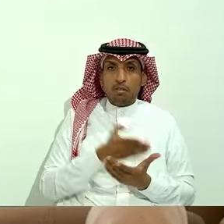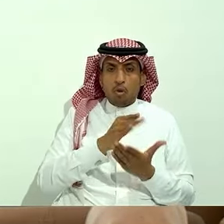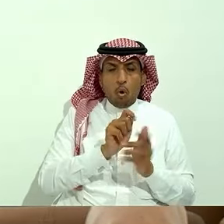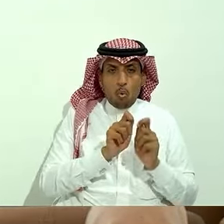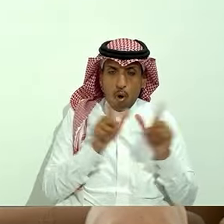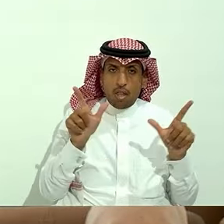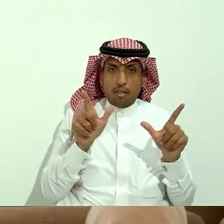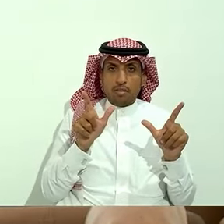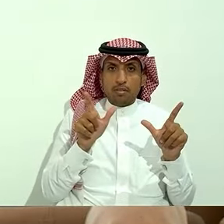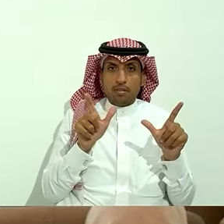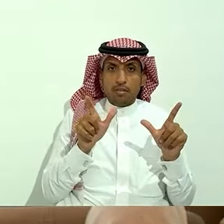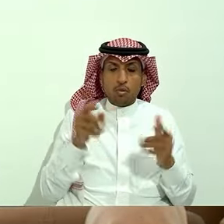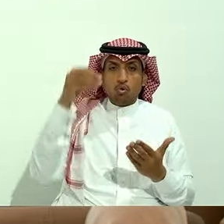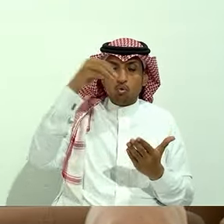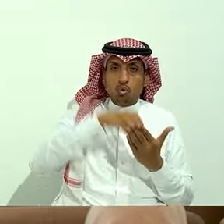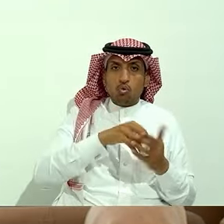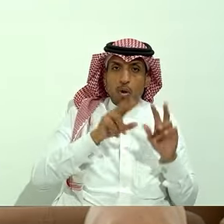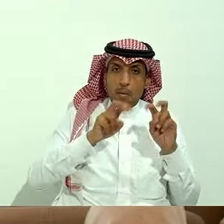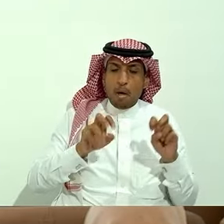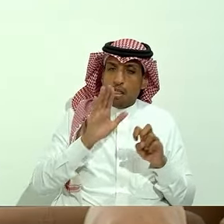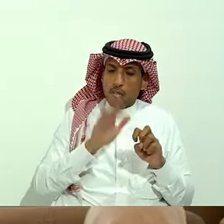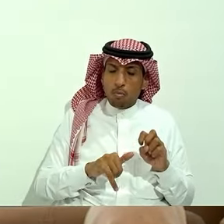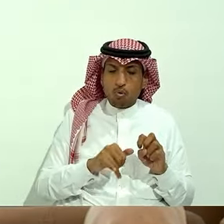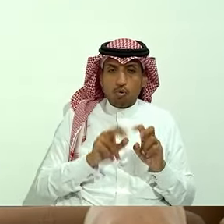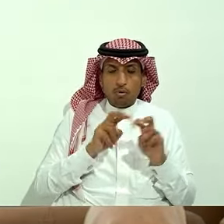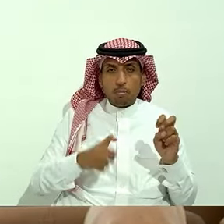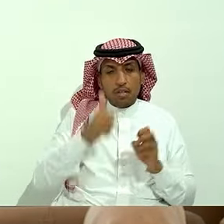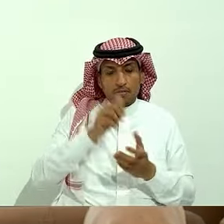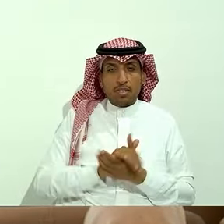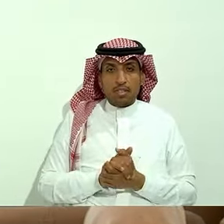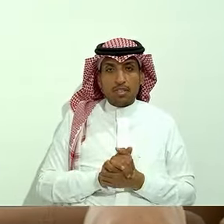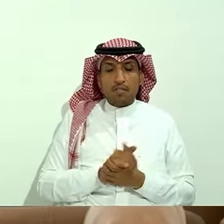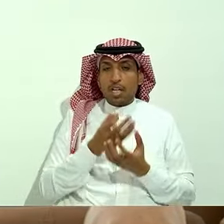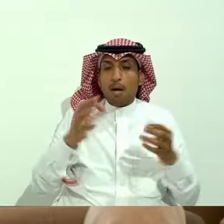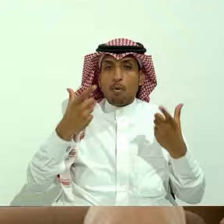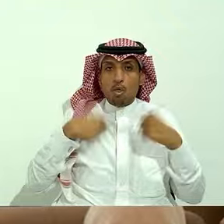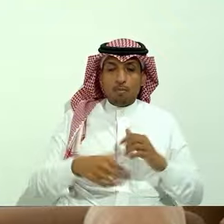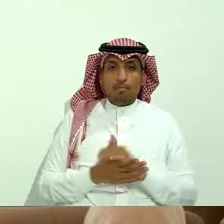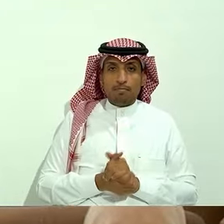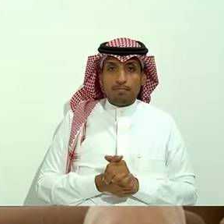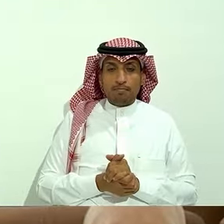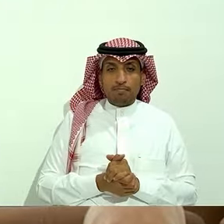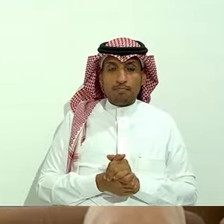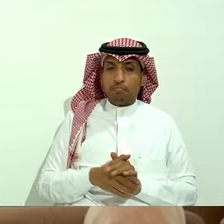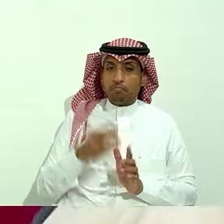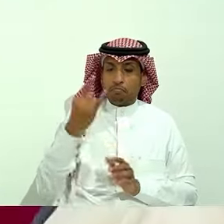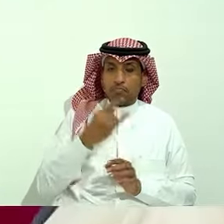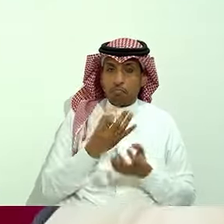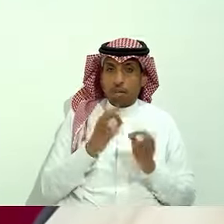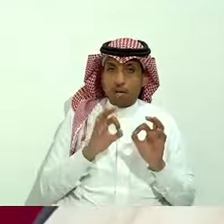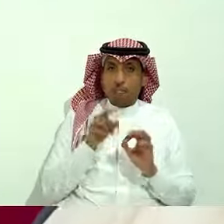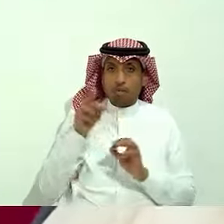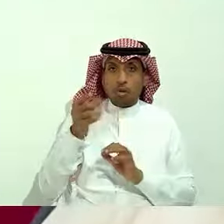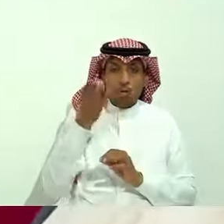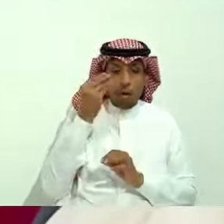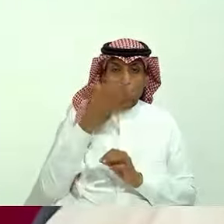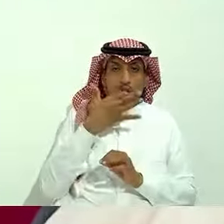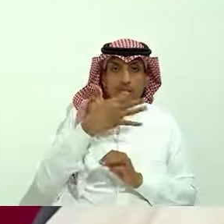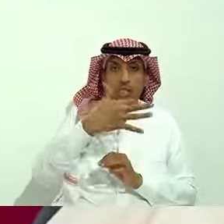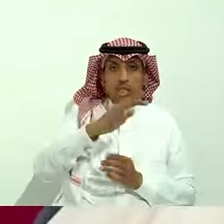يوضحه، وجوات الأبحاث ذي كلها محطوطة الرسوم ذي بكل الأزياء. جدا جدا رائع. وحكيتي لي جبتي طار